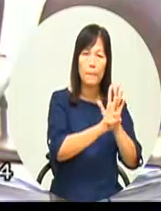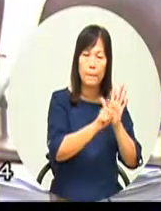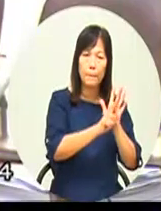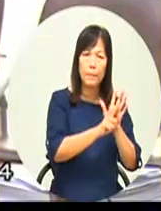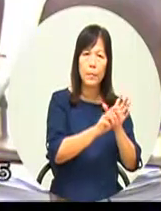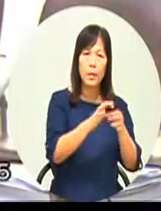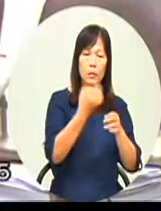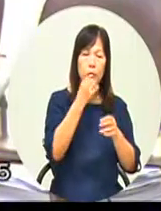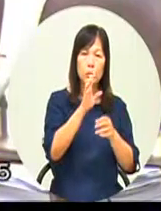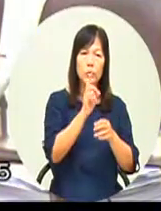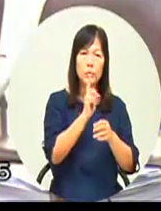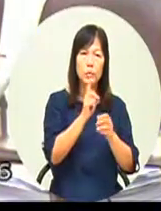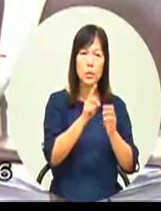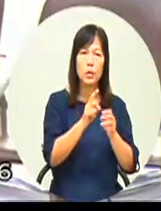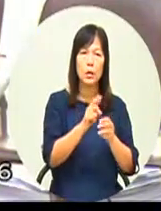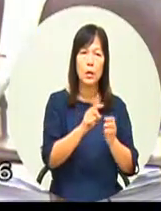总有